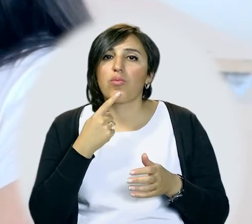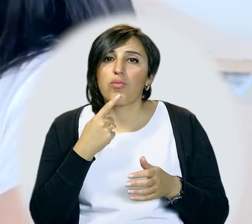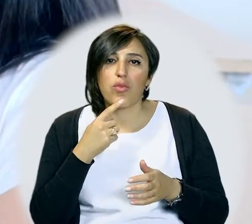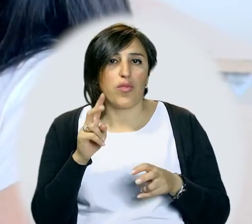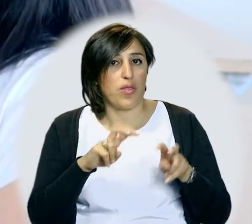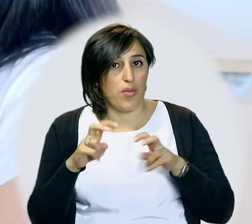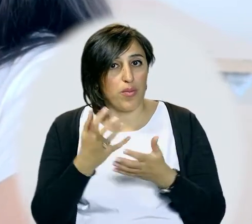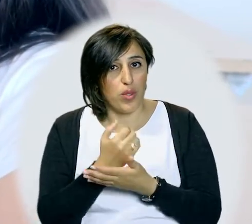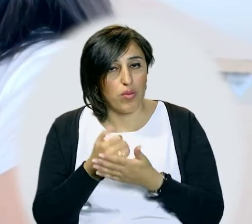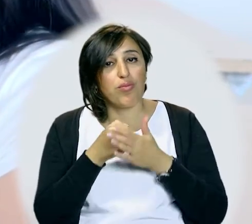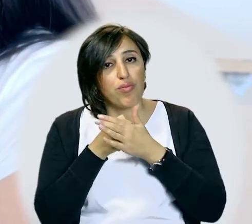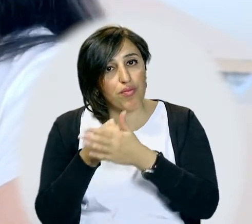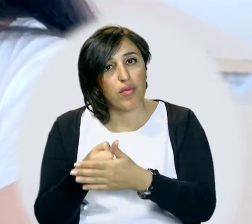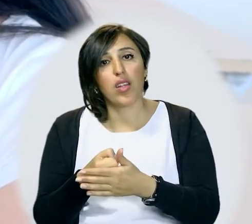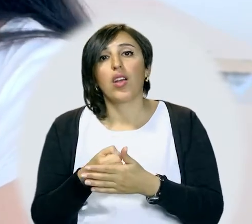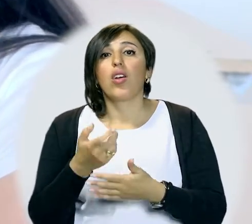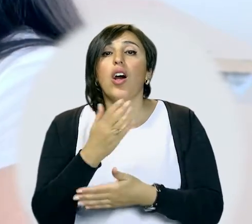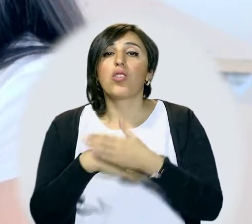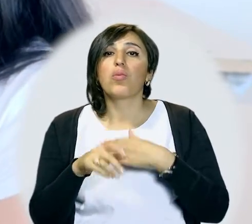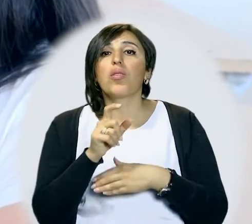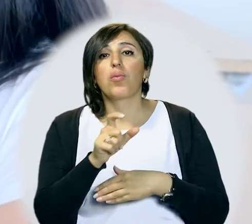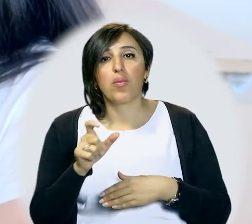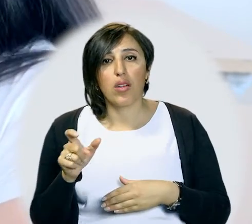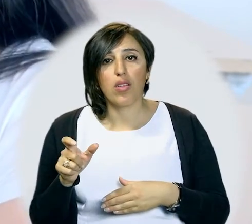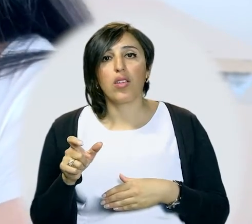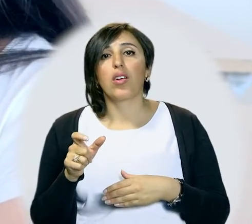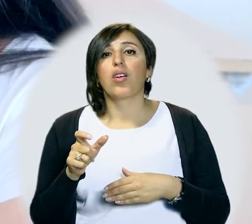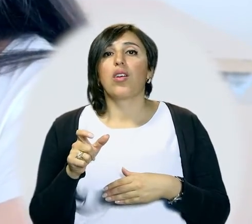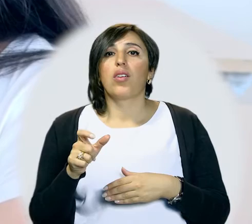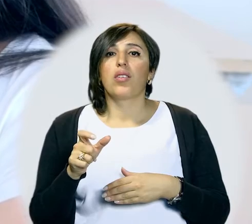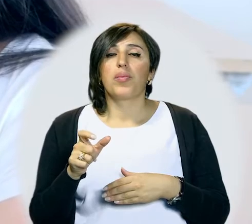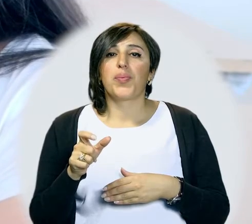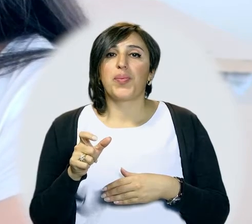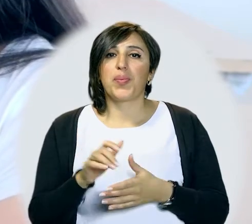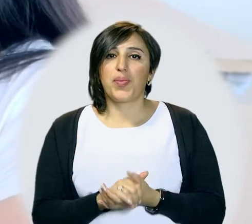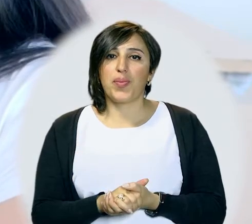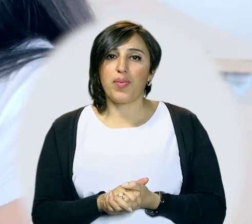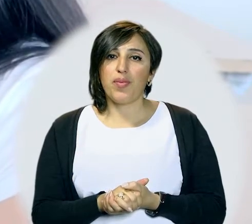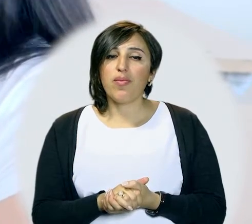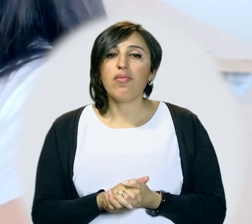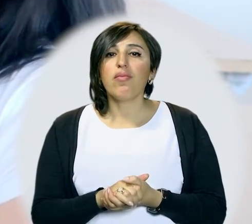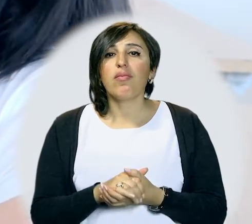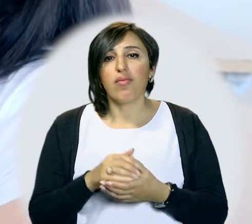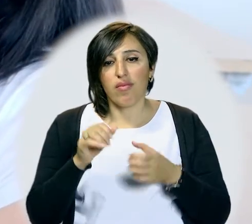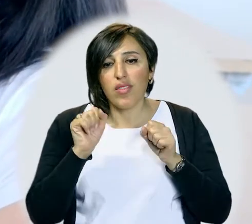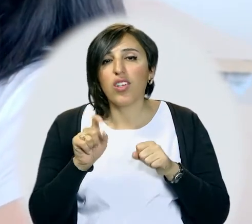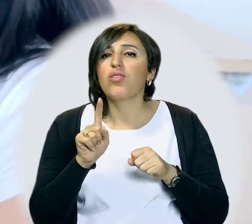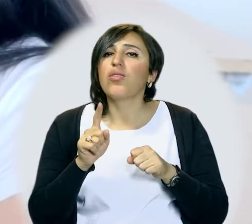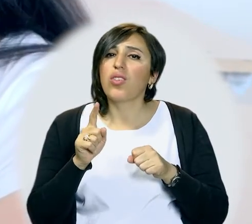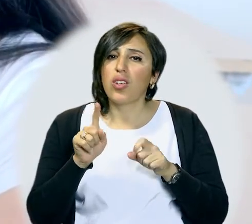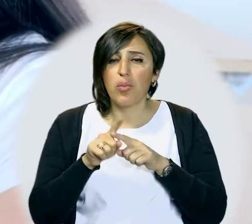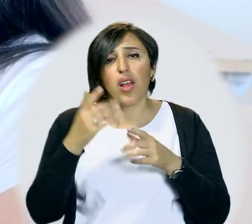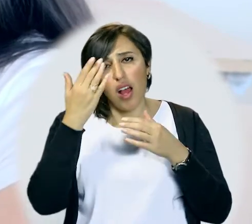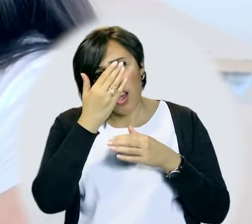մի քիչ հարմարեցվի, նույն հաշվընդհանրություն ունեցող մարդը կկարողանա իր դոման ունենալ